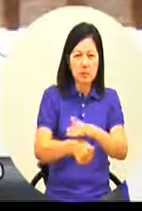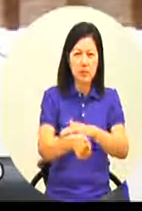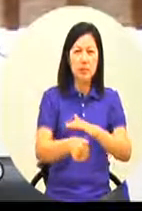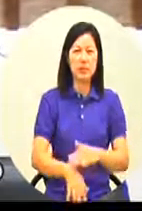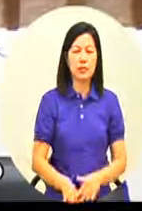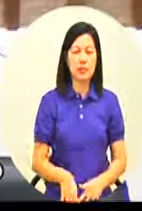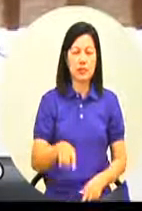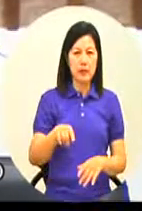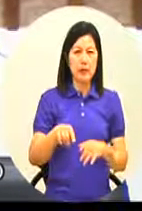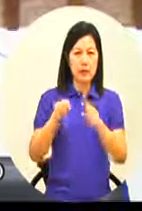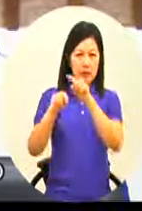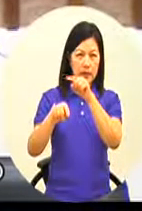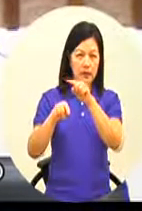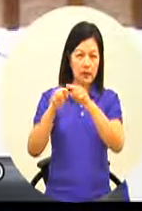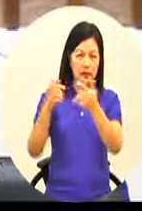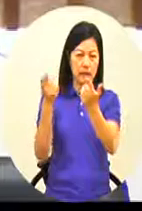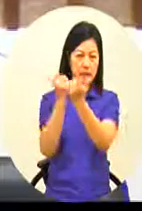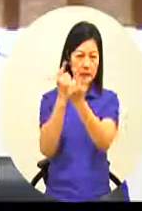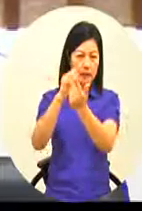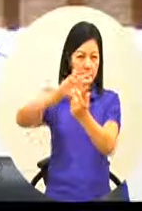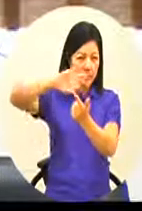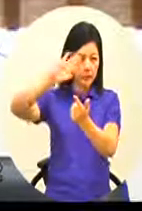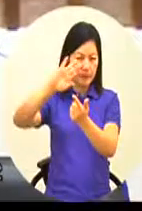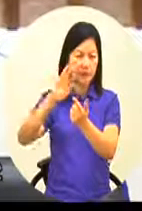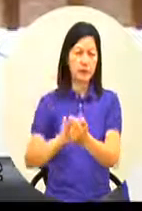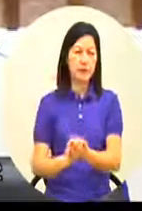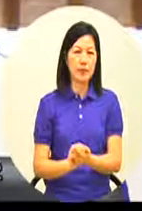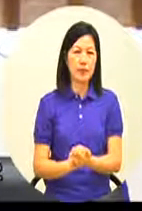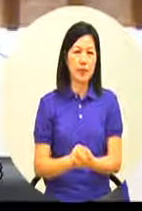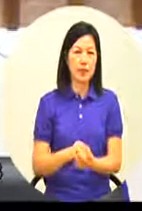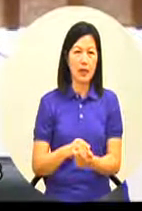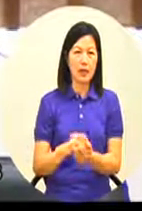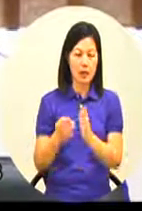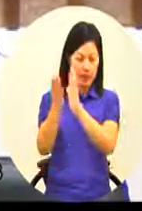边，哦，这北边有一道墙。好，